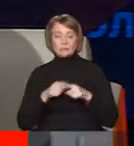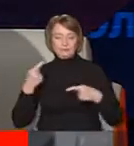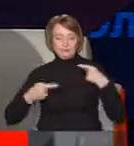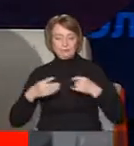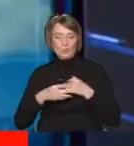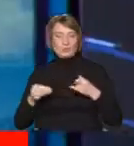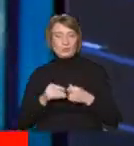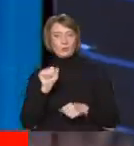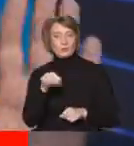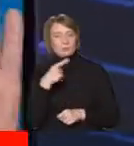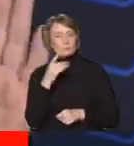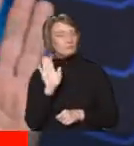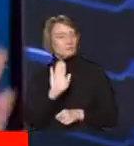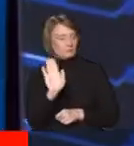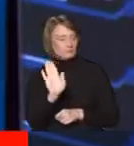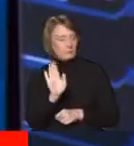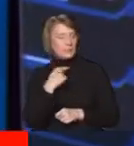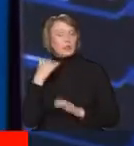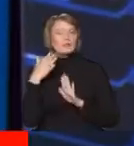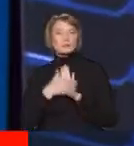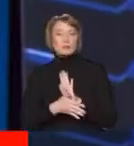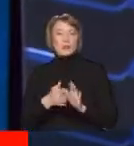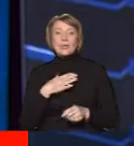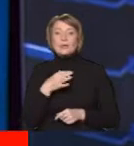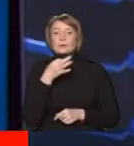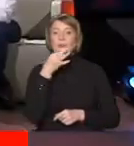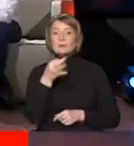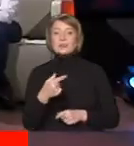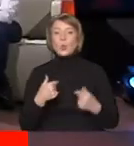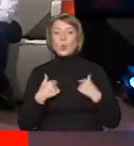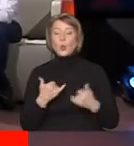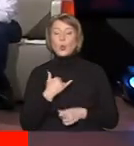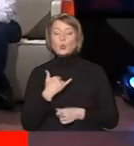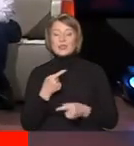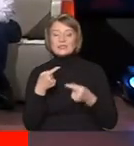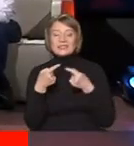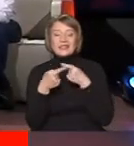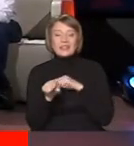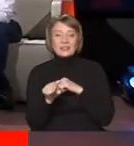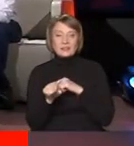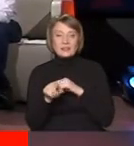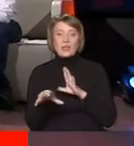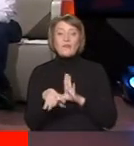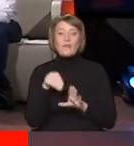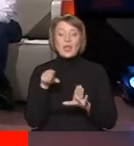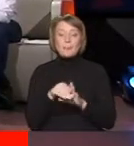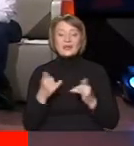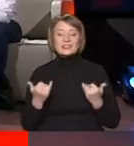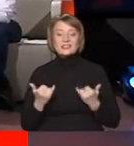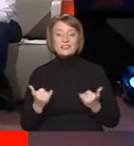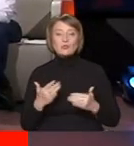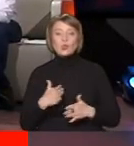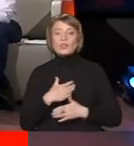так от, я вас дуже розумію. Так. Як казав Дмитро, в нас трохи інший світ. Так. Виборець сьогодні не